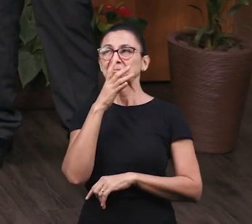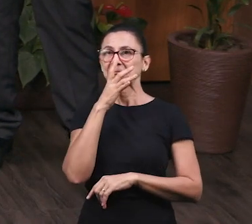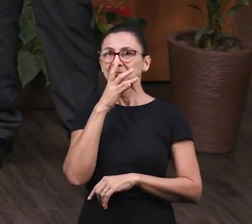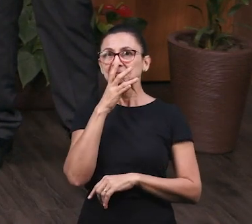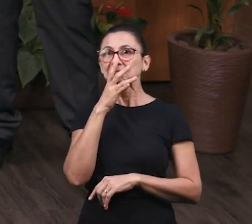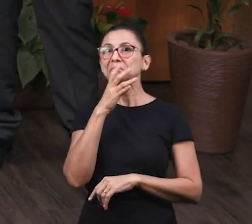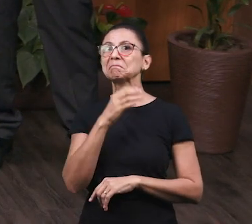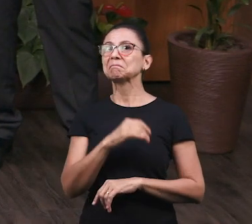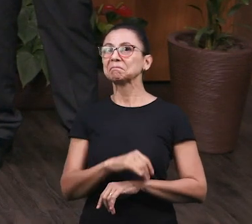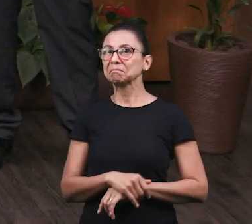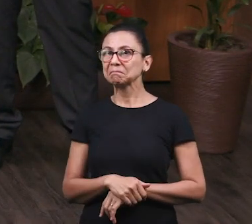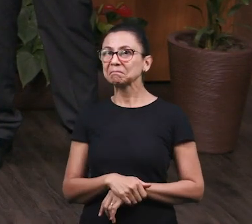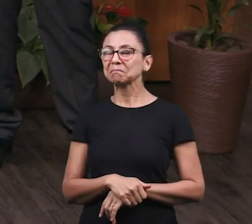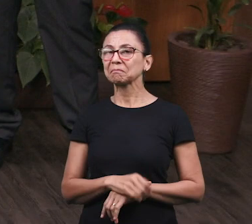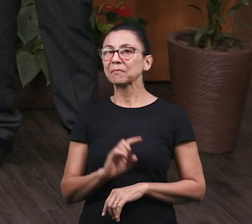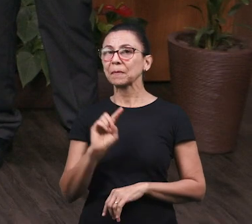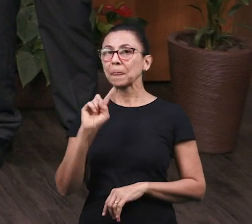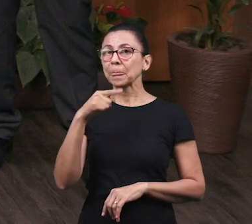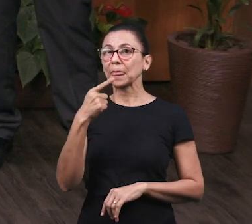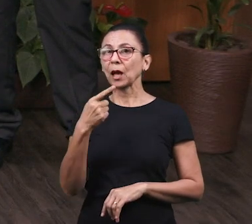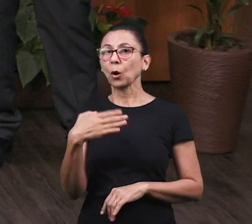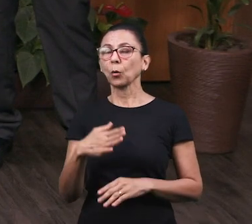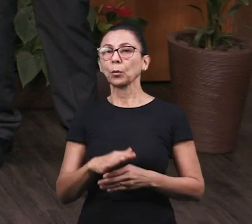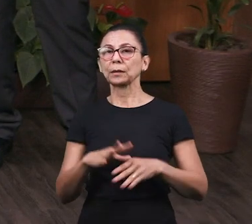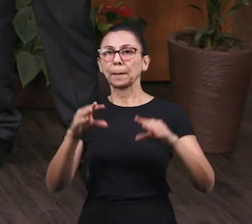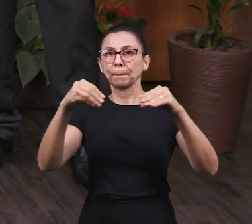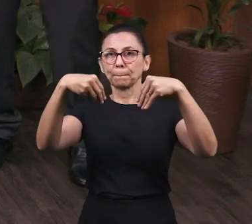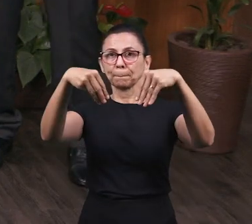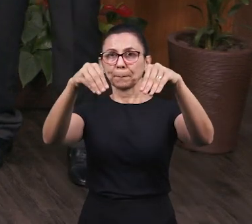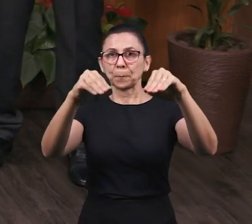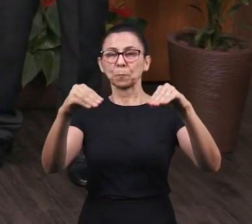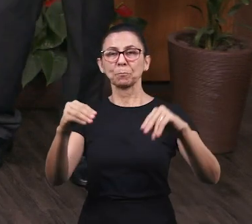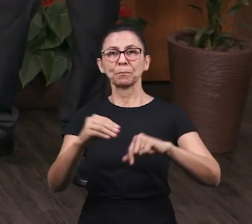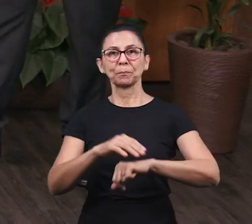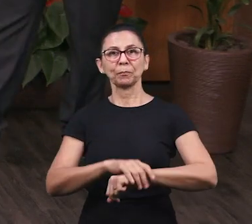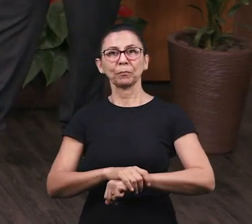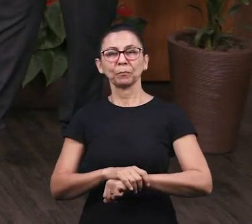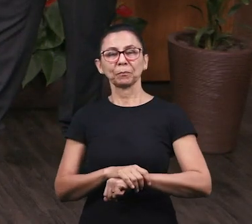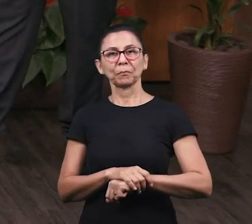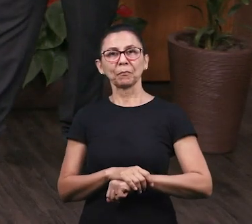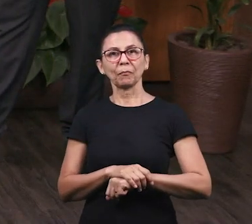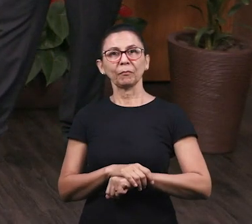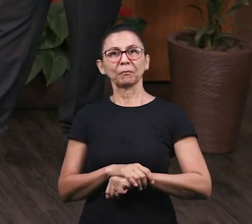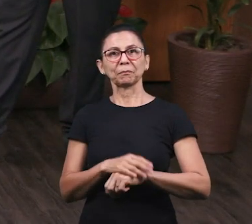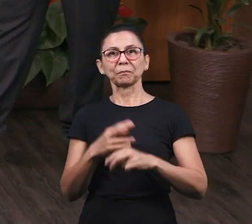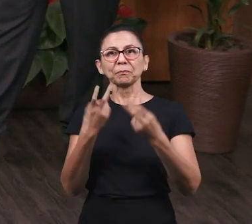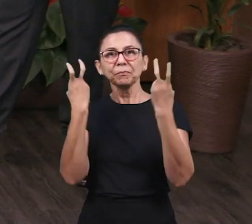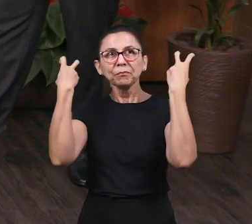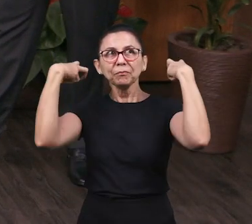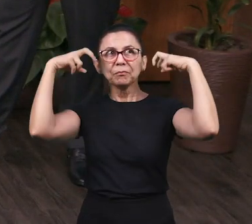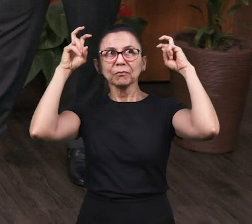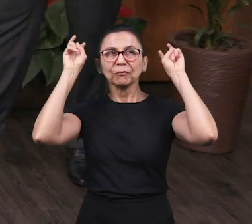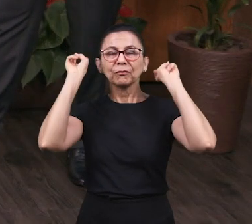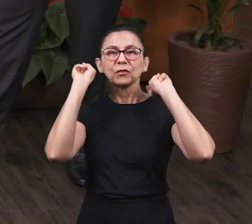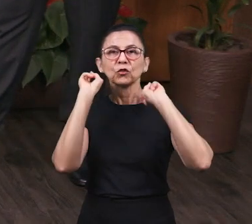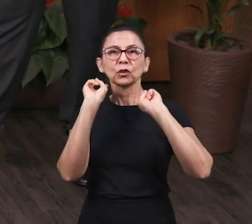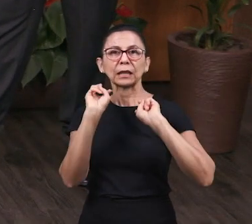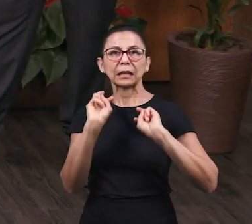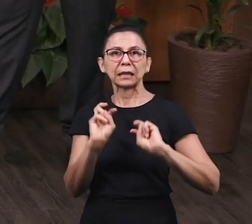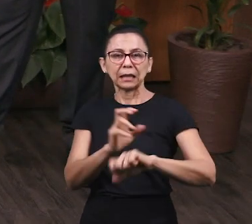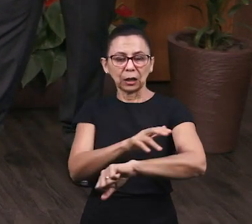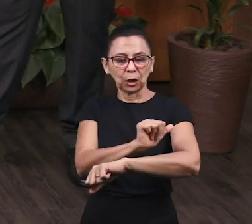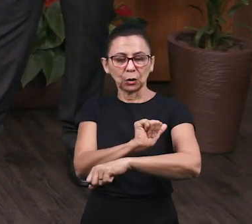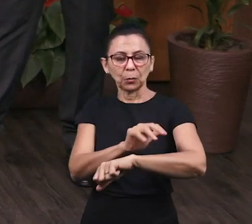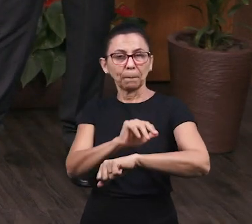existe dans l'autre couverture qui était faite de peau de bouclier